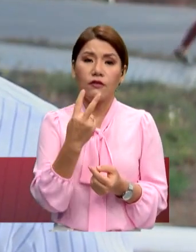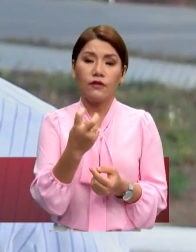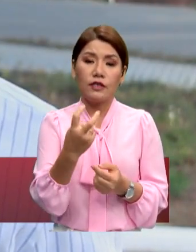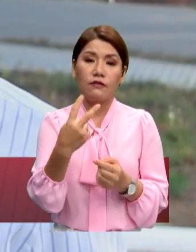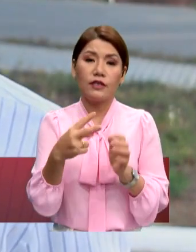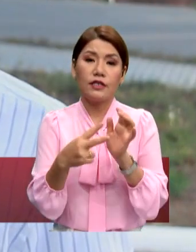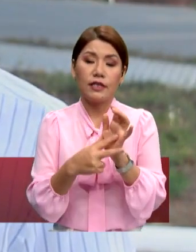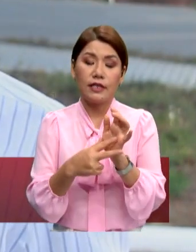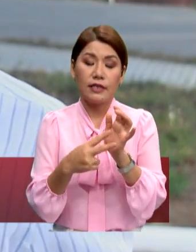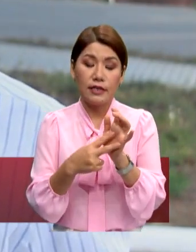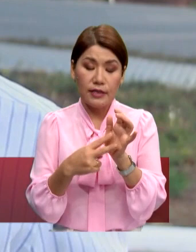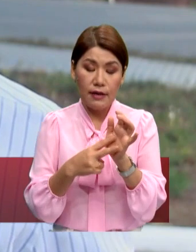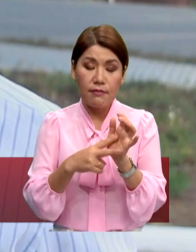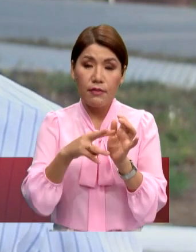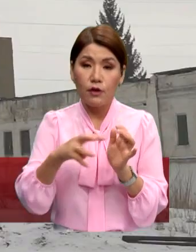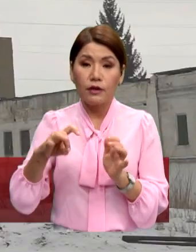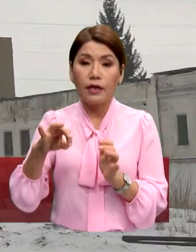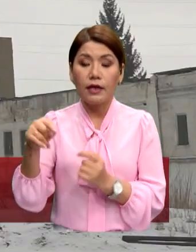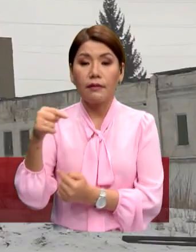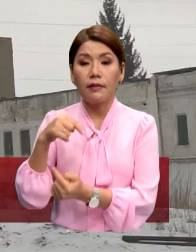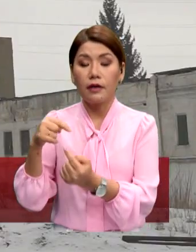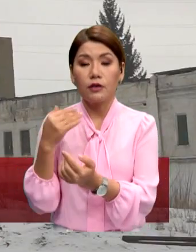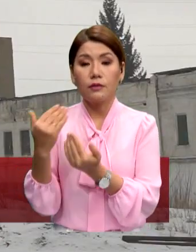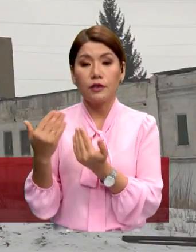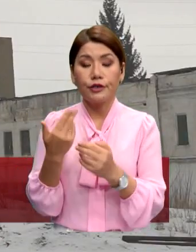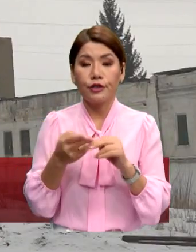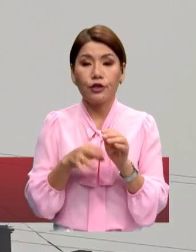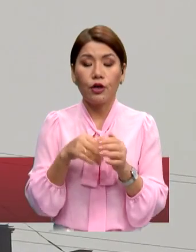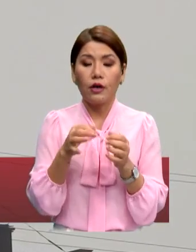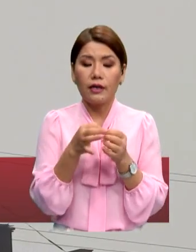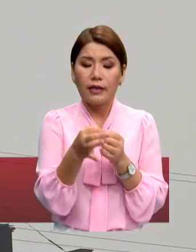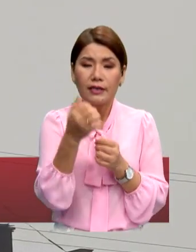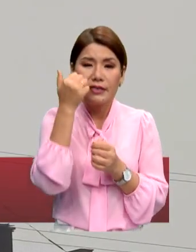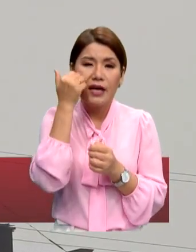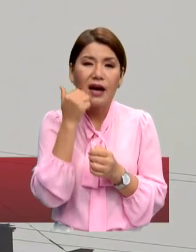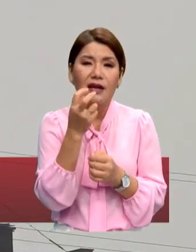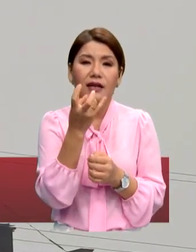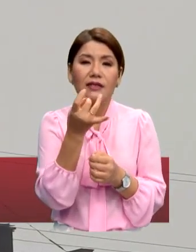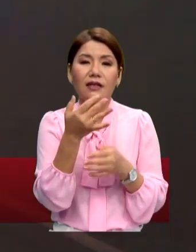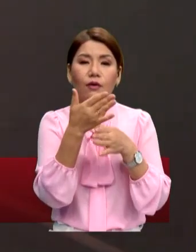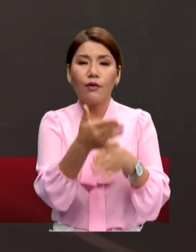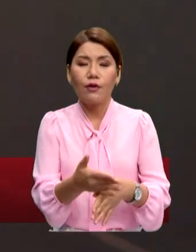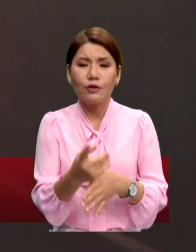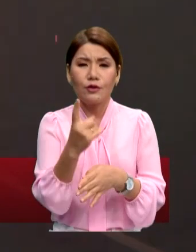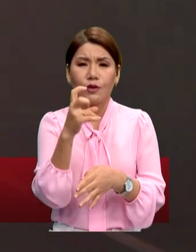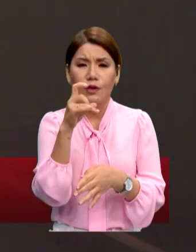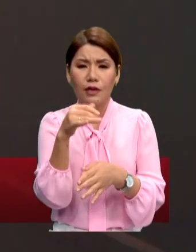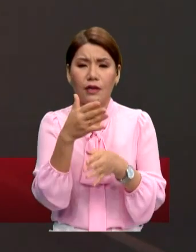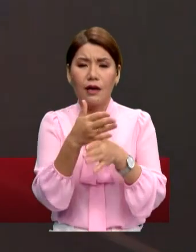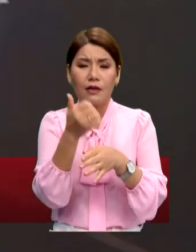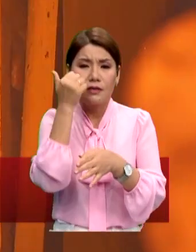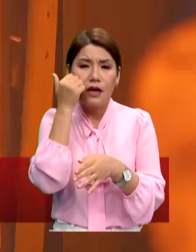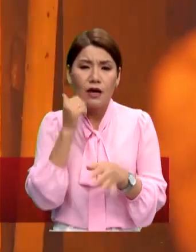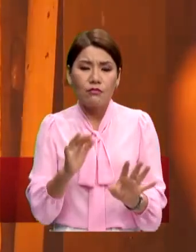миллионов тенге между подрядчиком и частным партнером. В поселке Глубокое есть старая котельная, но ей почти 100 лет. Котлы изношены,